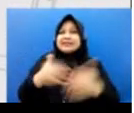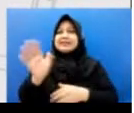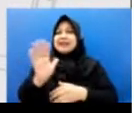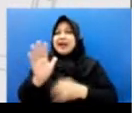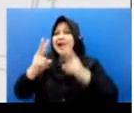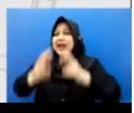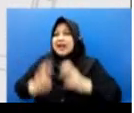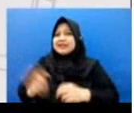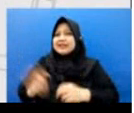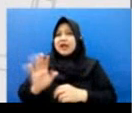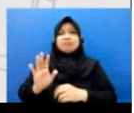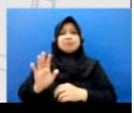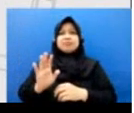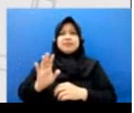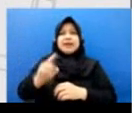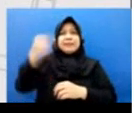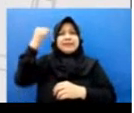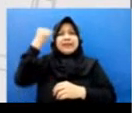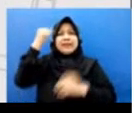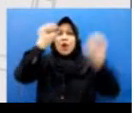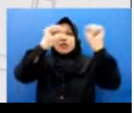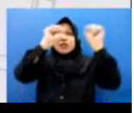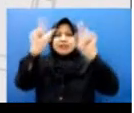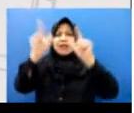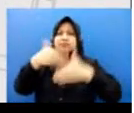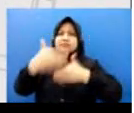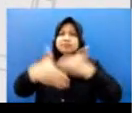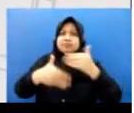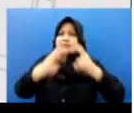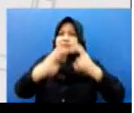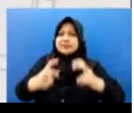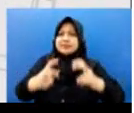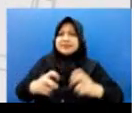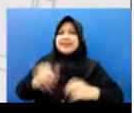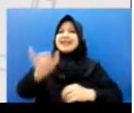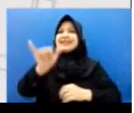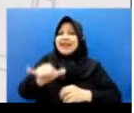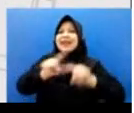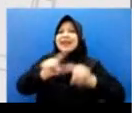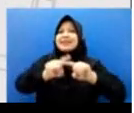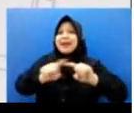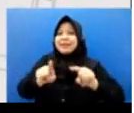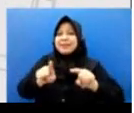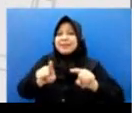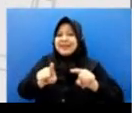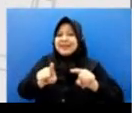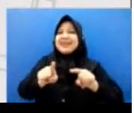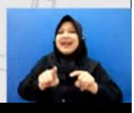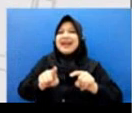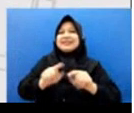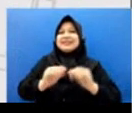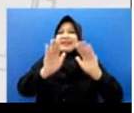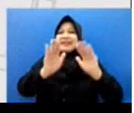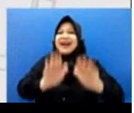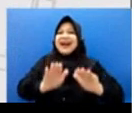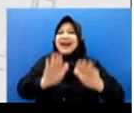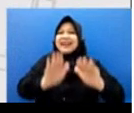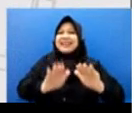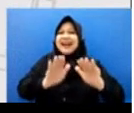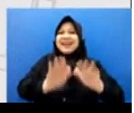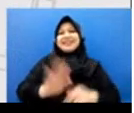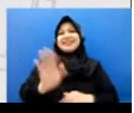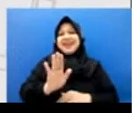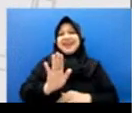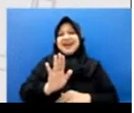melakukan itu. Tapi tingkat kehati-hatiannya lebih rendah dibanding orang-orang yang berpikir kritis.